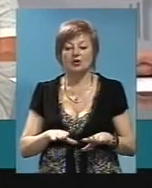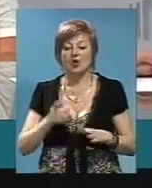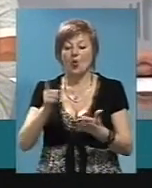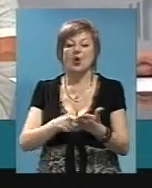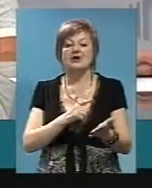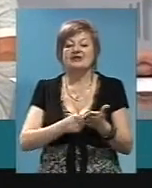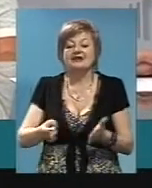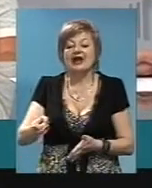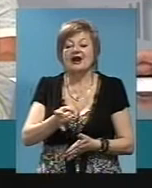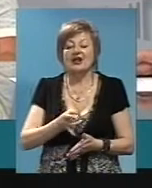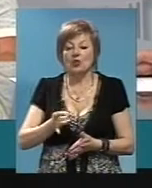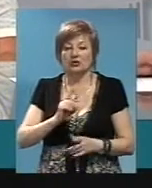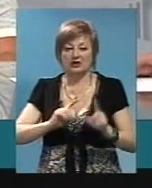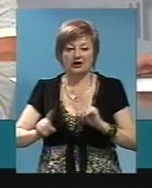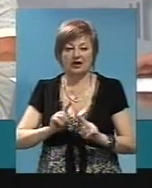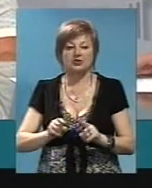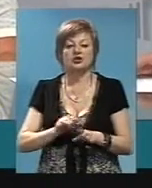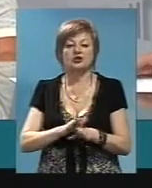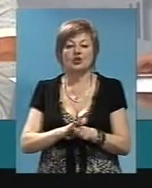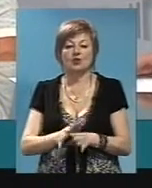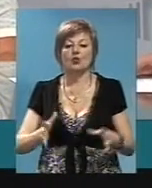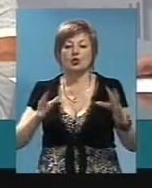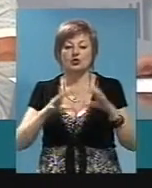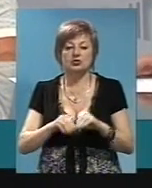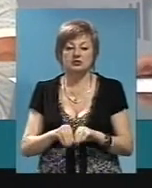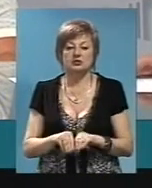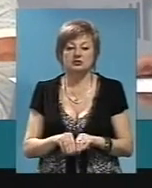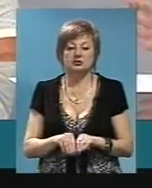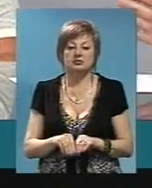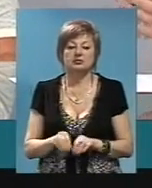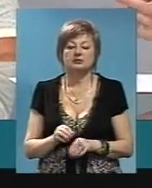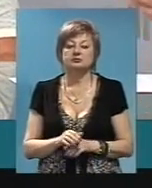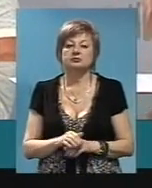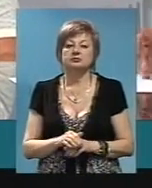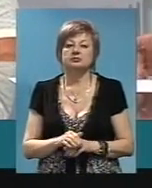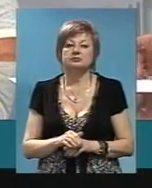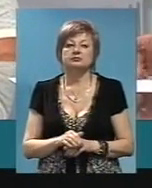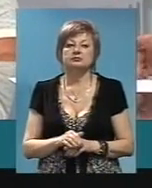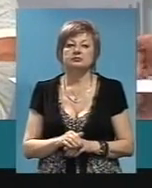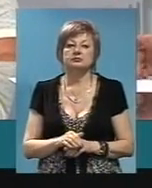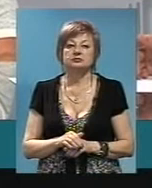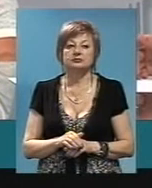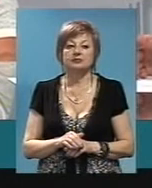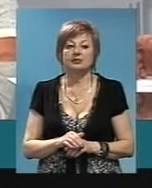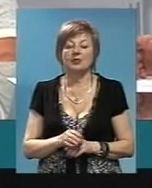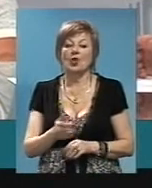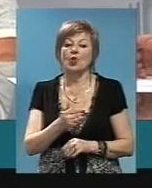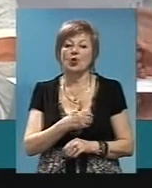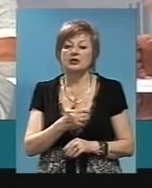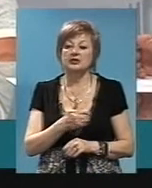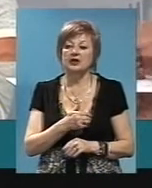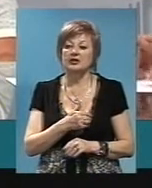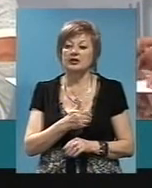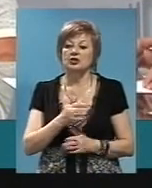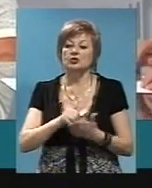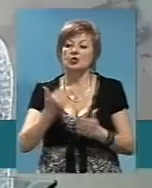районних рад, де повністю вже сформовані громади і покрита повністю територія. Пане Юрію, хотілося б